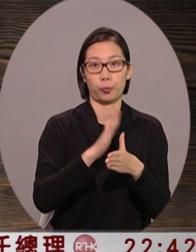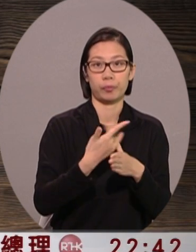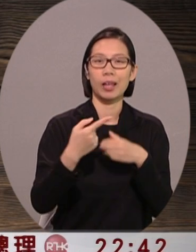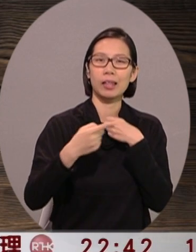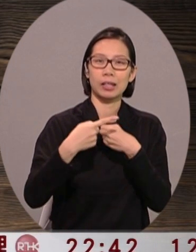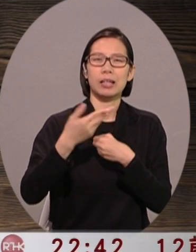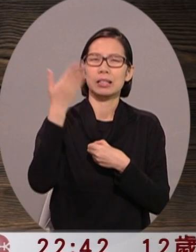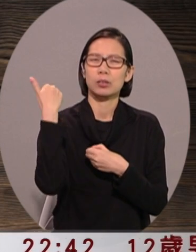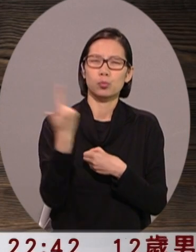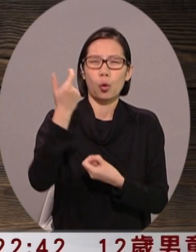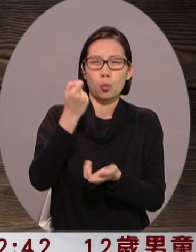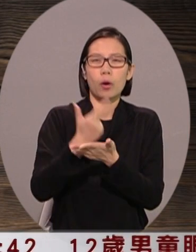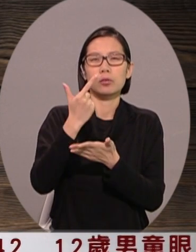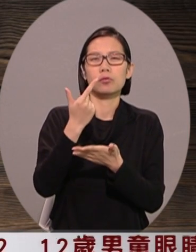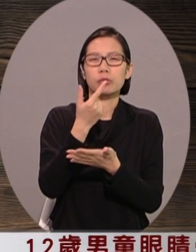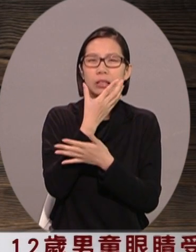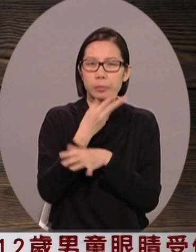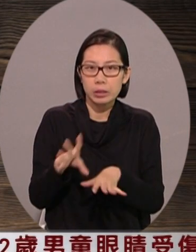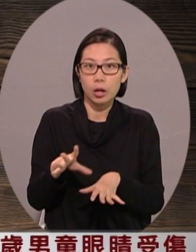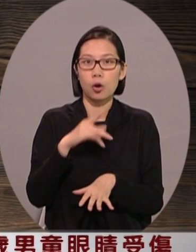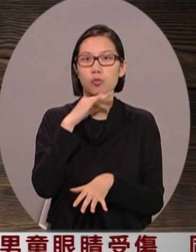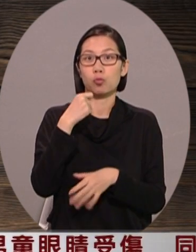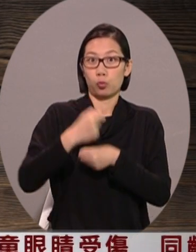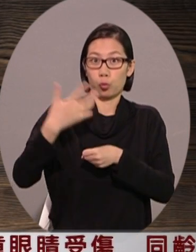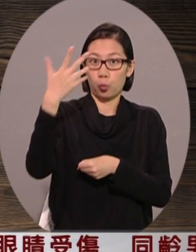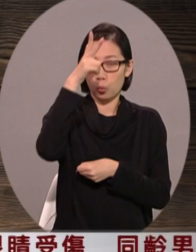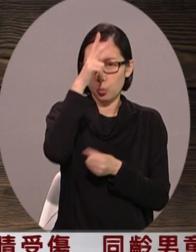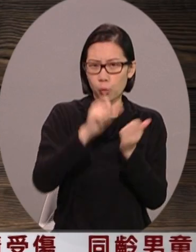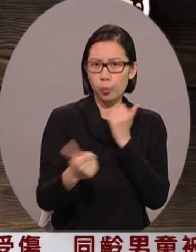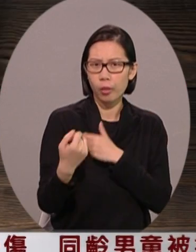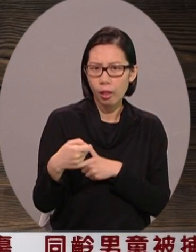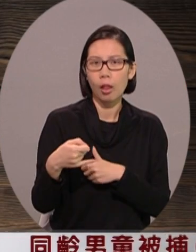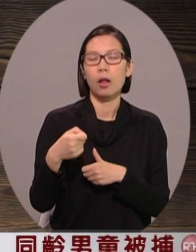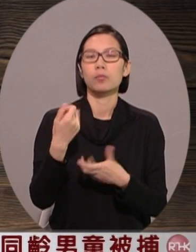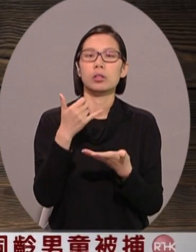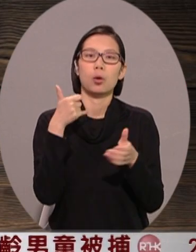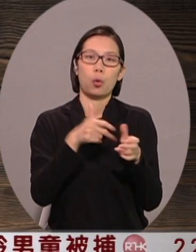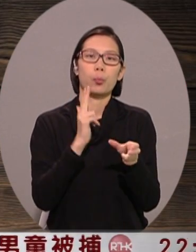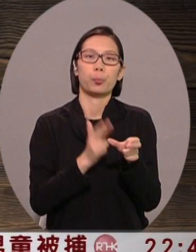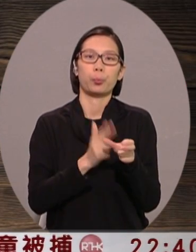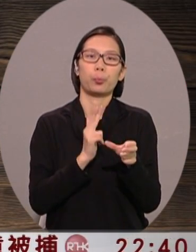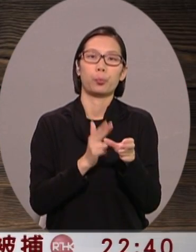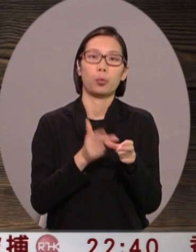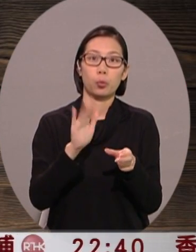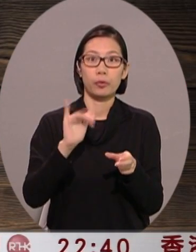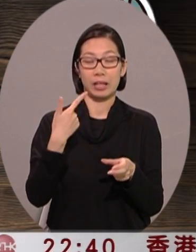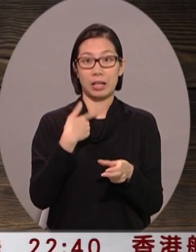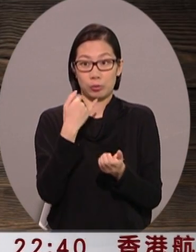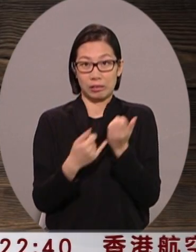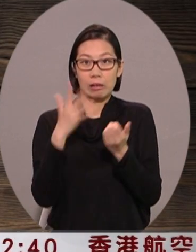很多贵族子弟如果不能够执政，就会入寺院出家，但他们都要有仔女继承家产，